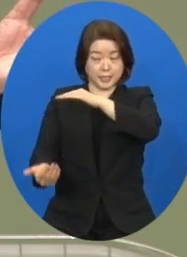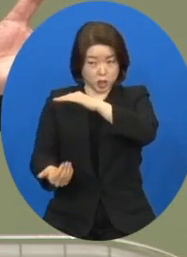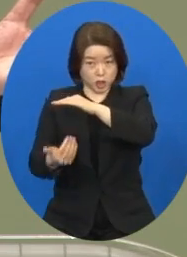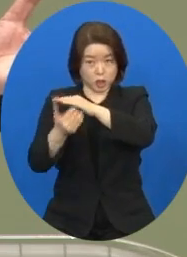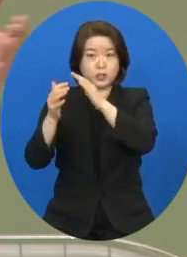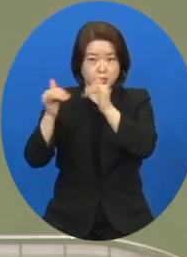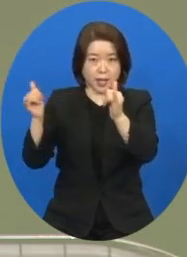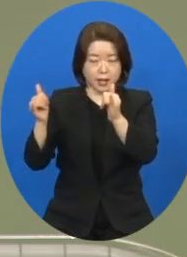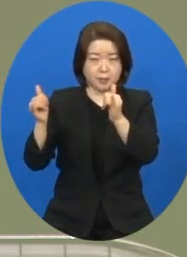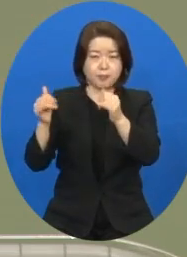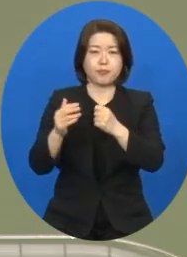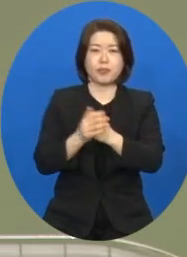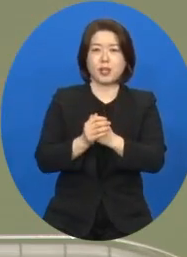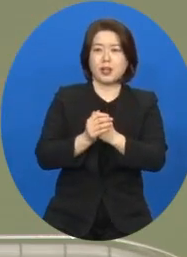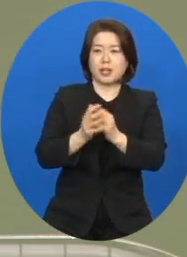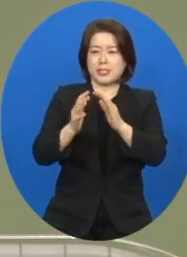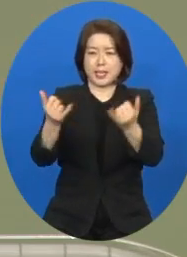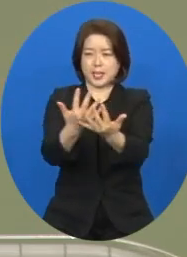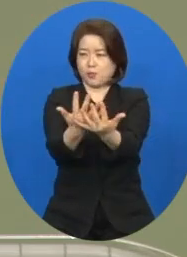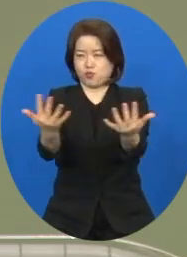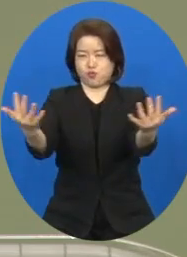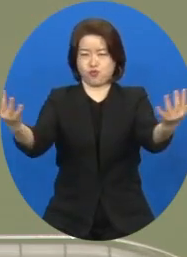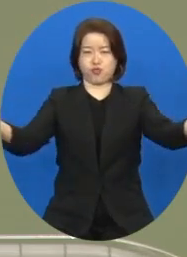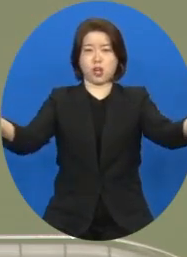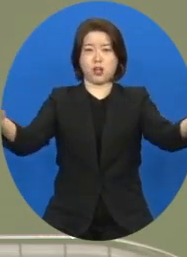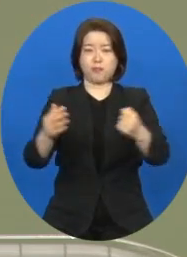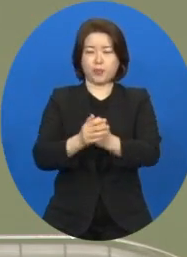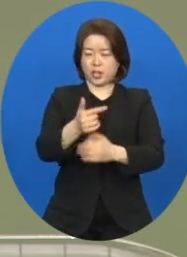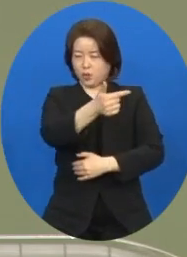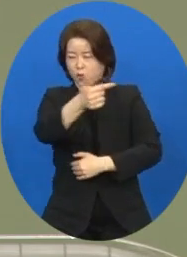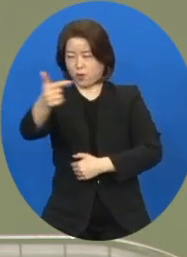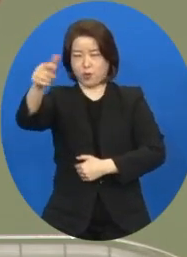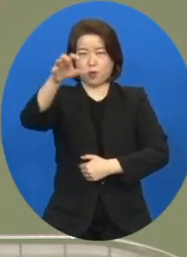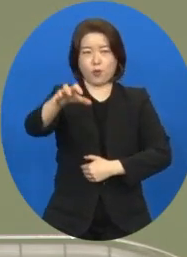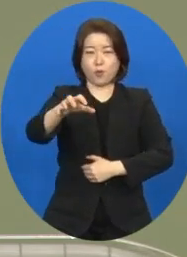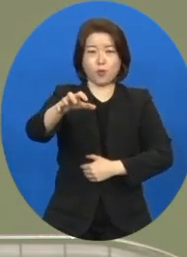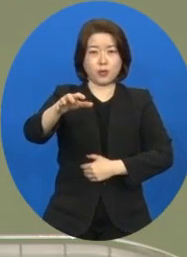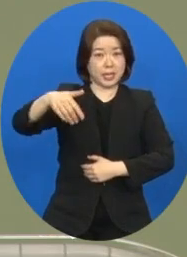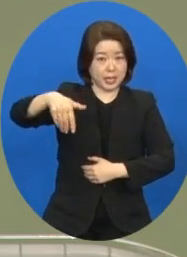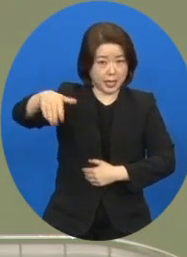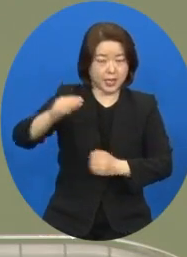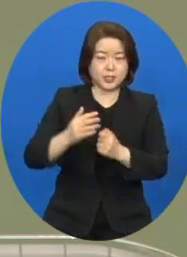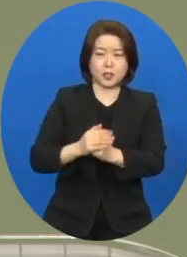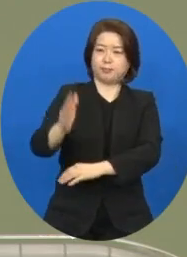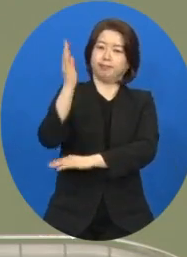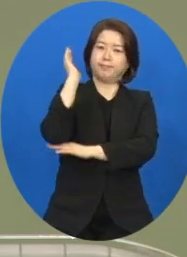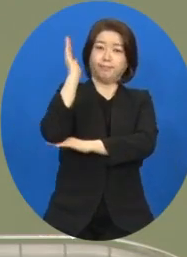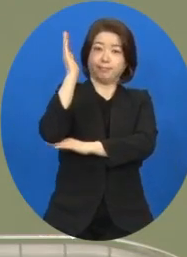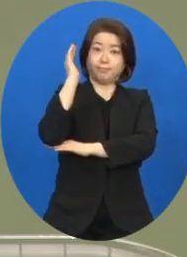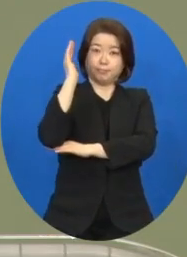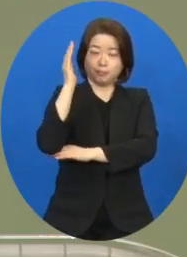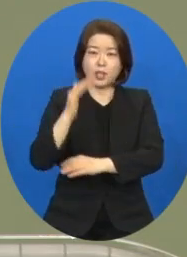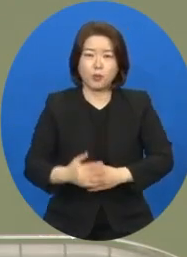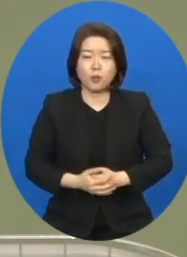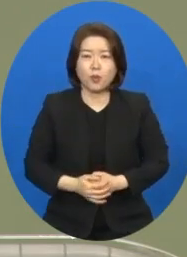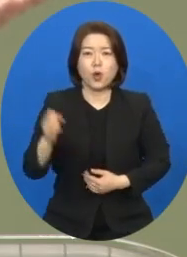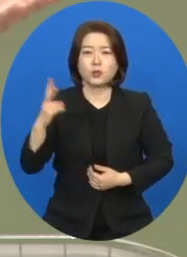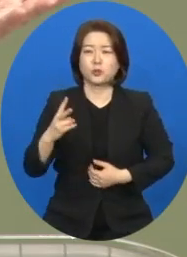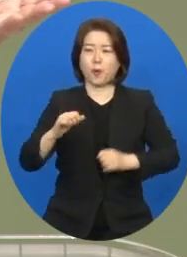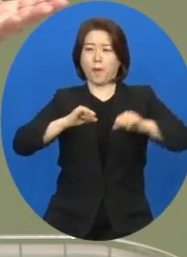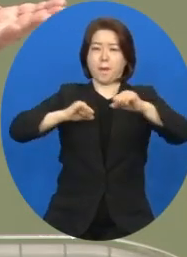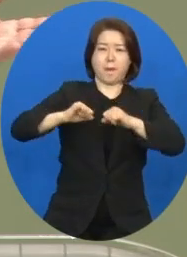사람은 사람들이 많은 곳에, 좀 큰 곳에 가서 말도 하고 또